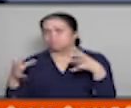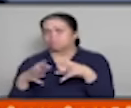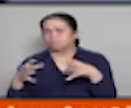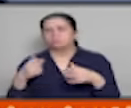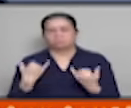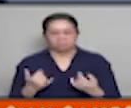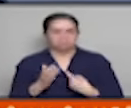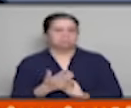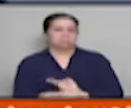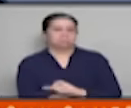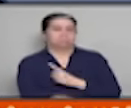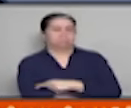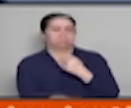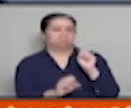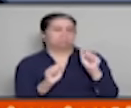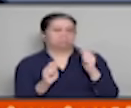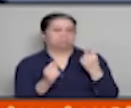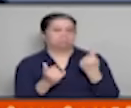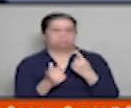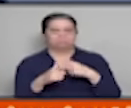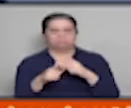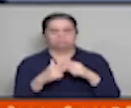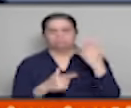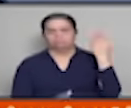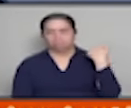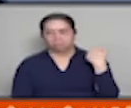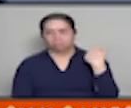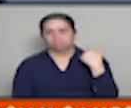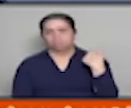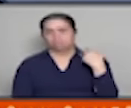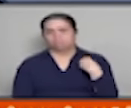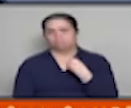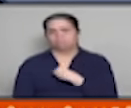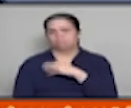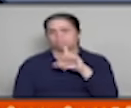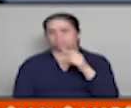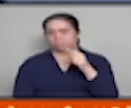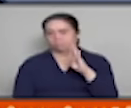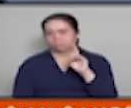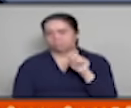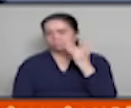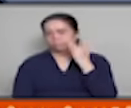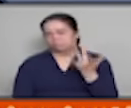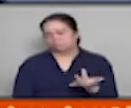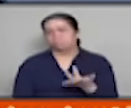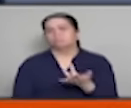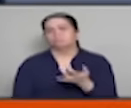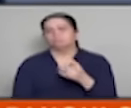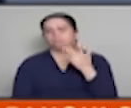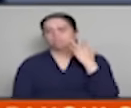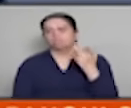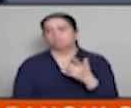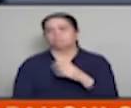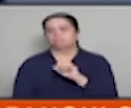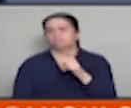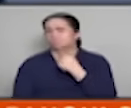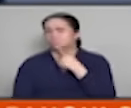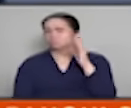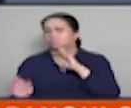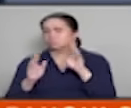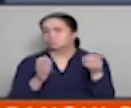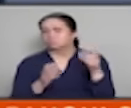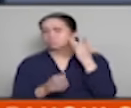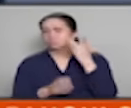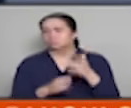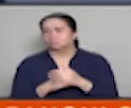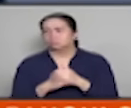Ito lang, sir. Ito lang. Nung Sabado lang po. Tapos nung nakaraan, member naman ng LGBT, yung opo, gay. Sir. Opo. Yung Becky. Opo. Ano naman yung problema dito sa